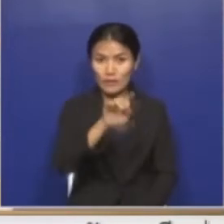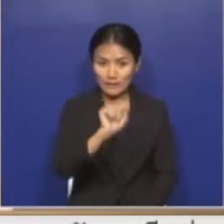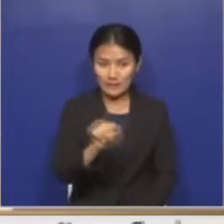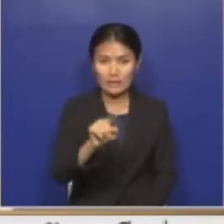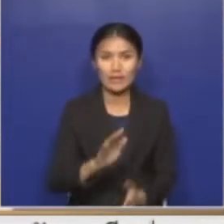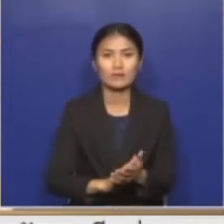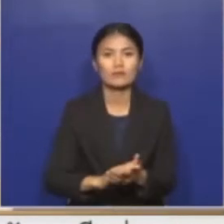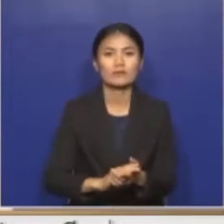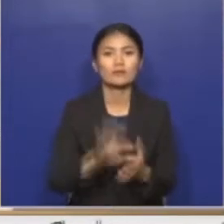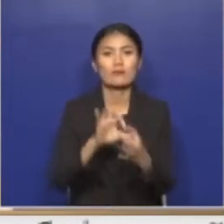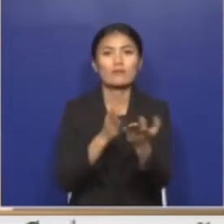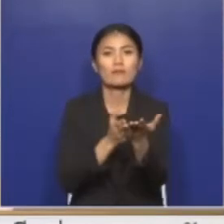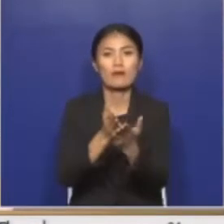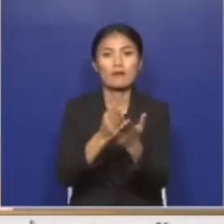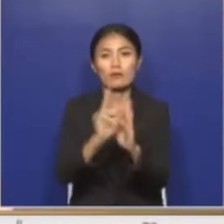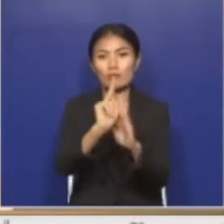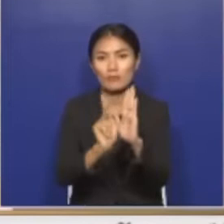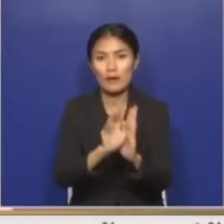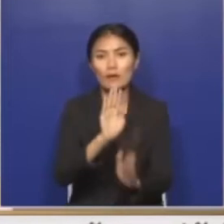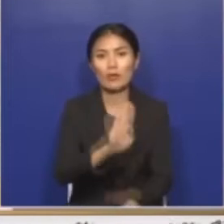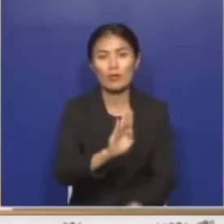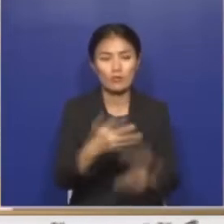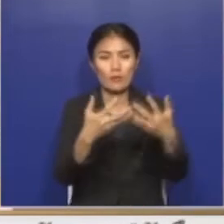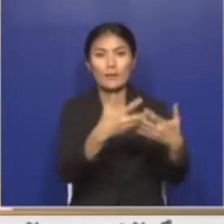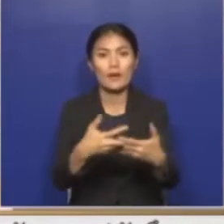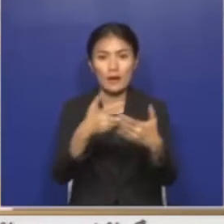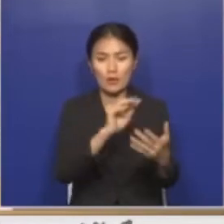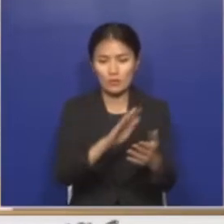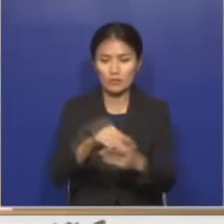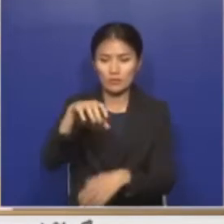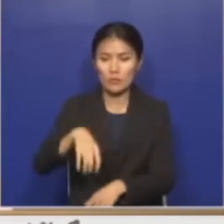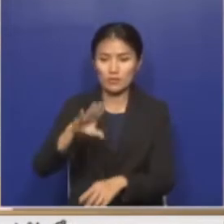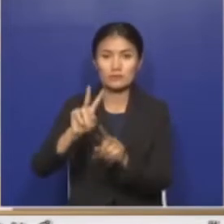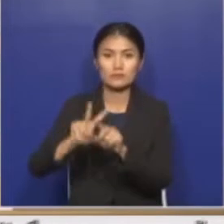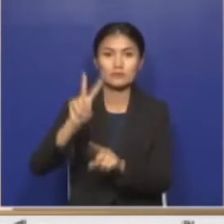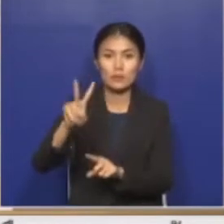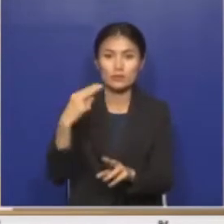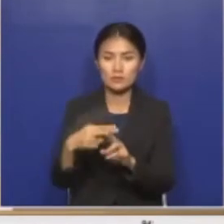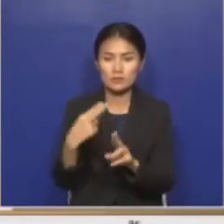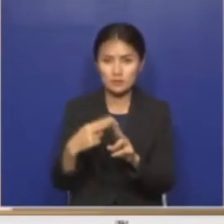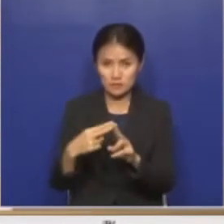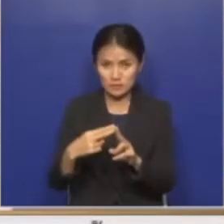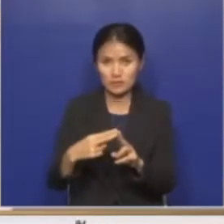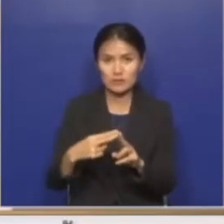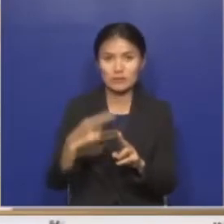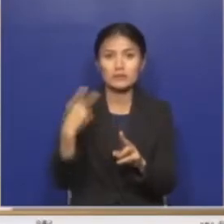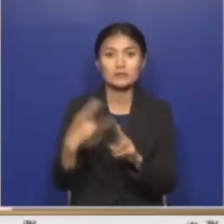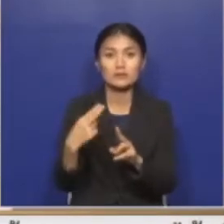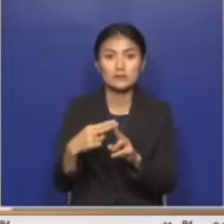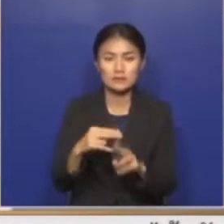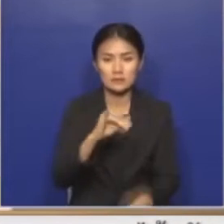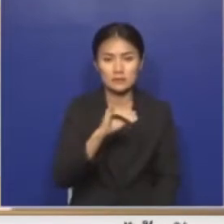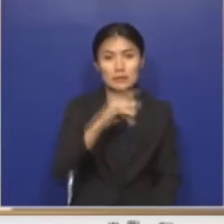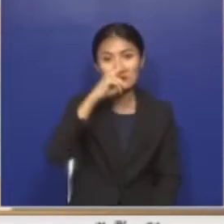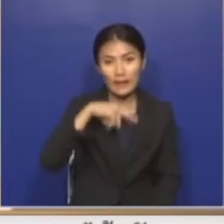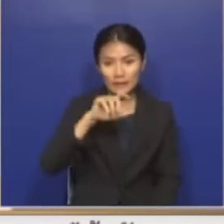ประเทศสหรัฐอเมริกาบริษัทที่ 2นะครับก็คือชื่อบริษัทชื่อไทยสมายล์ชื่ออะไรคล้ายกับสายการบิน ThaiSmile